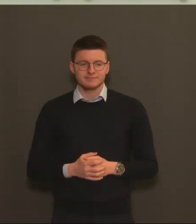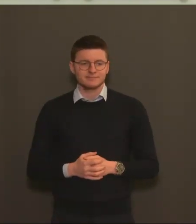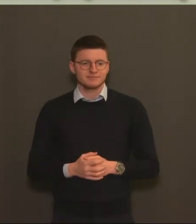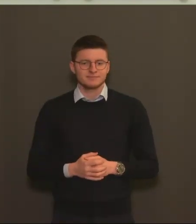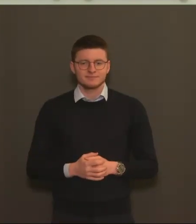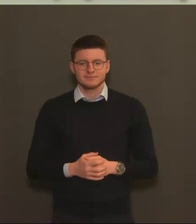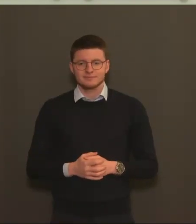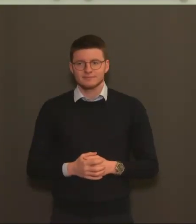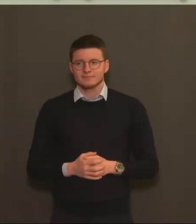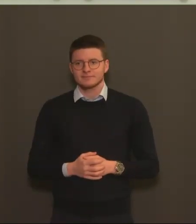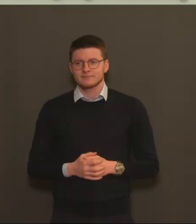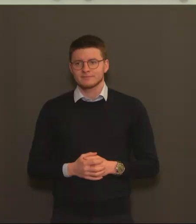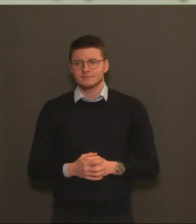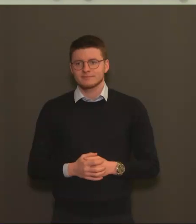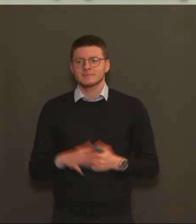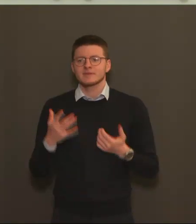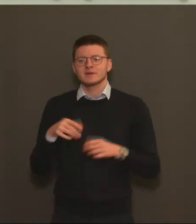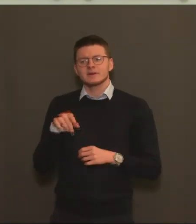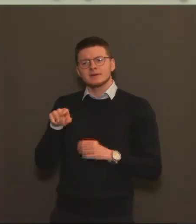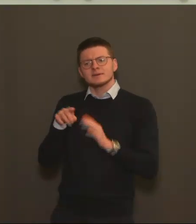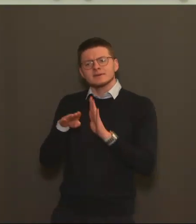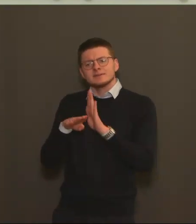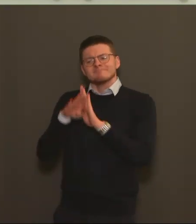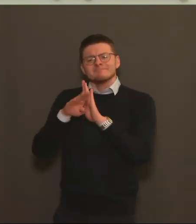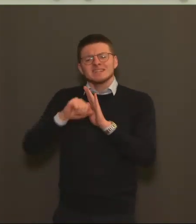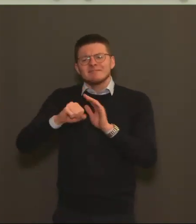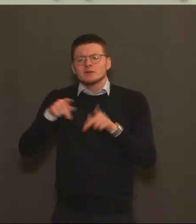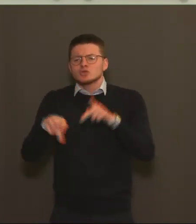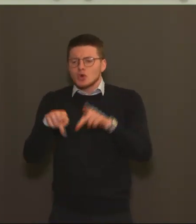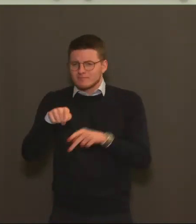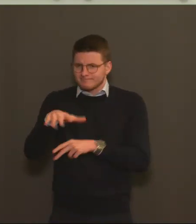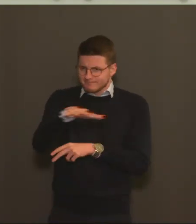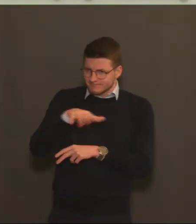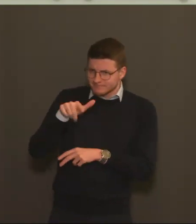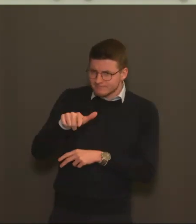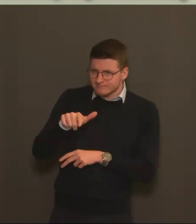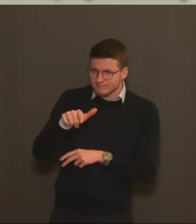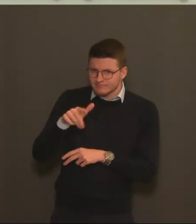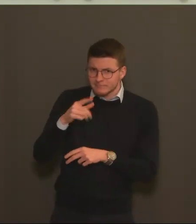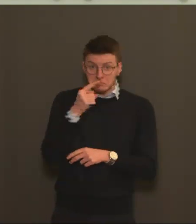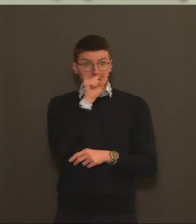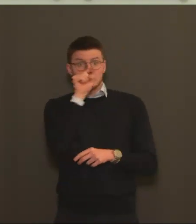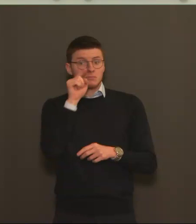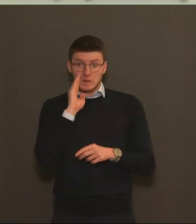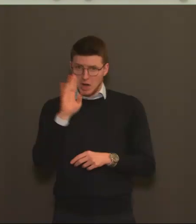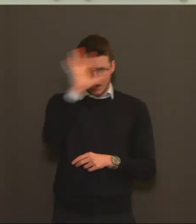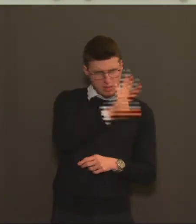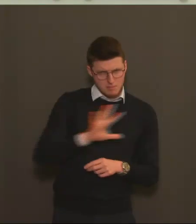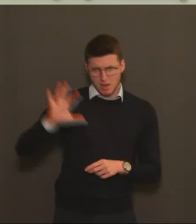De toename van patiënten op intensieve zorgen doet zich voor in de meeste provincies.